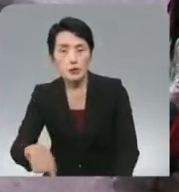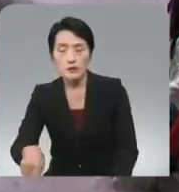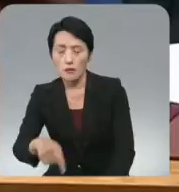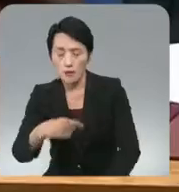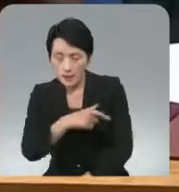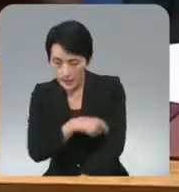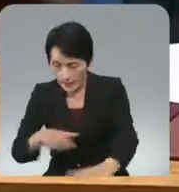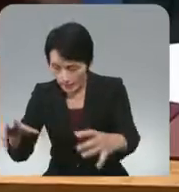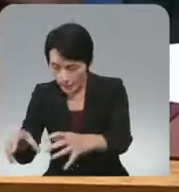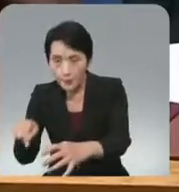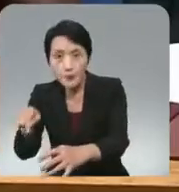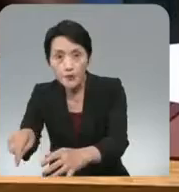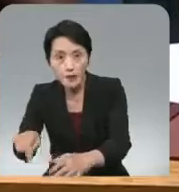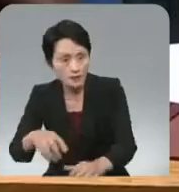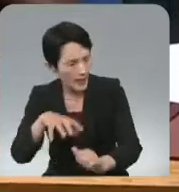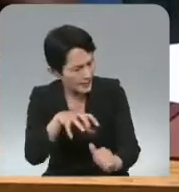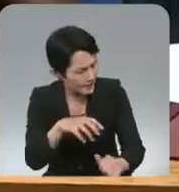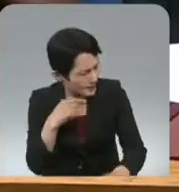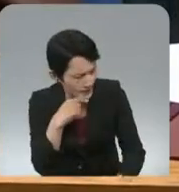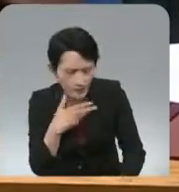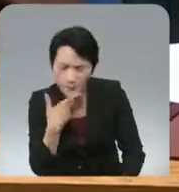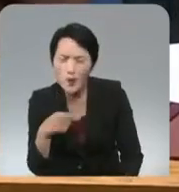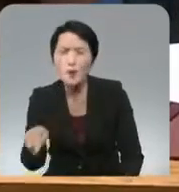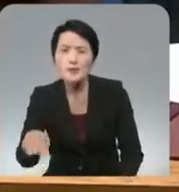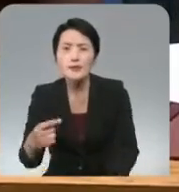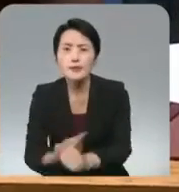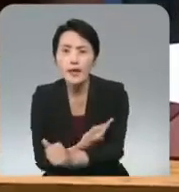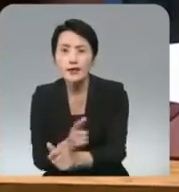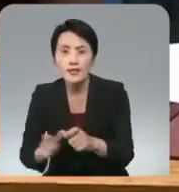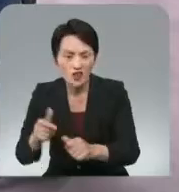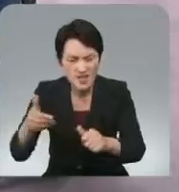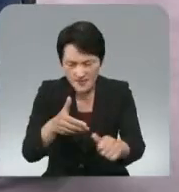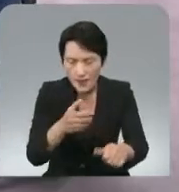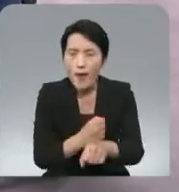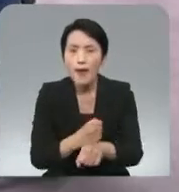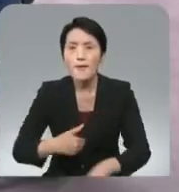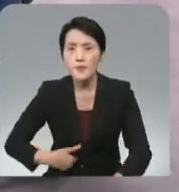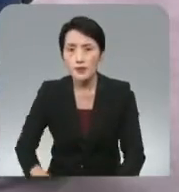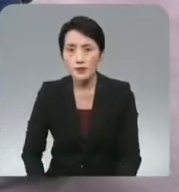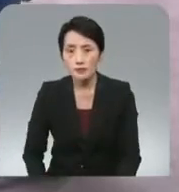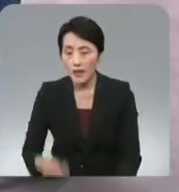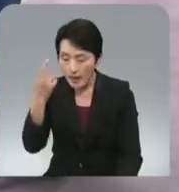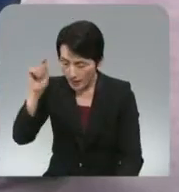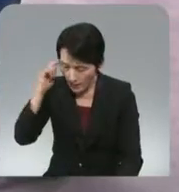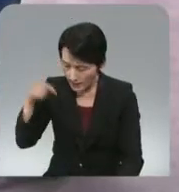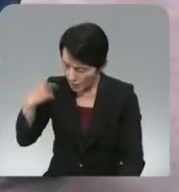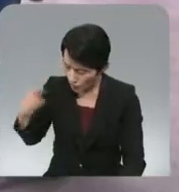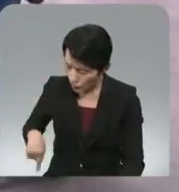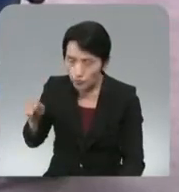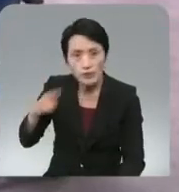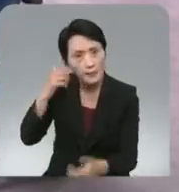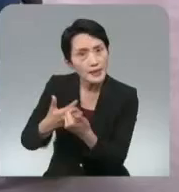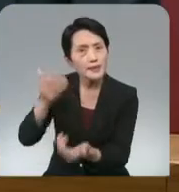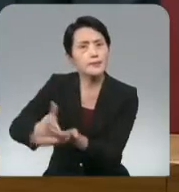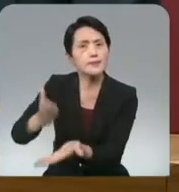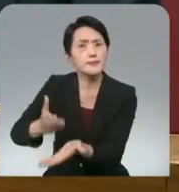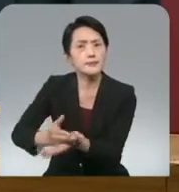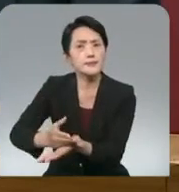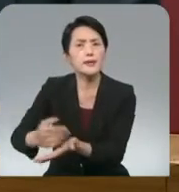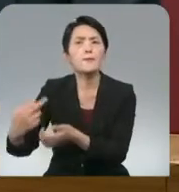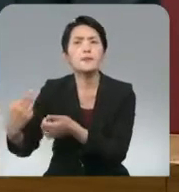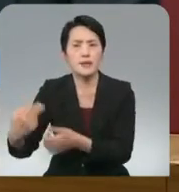thé remixé la porte intermédiaire de celle-ci la veille ses membres non pas publié une déclaration commune dénonçant